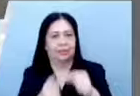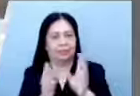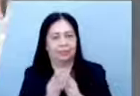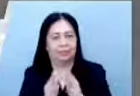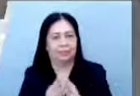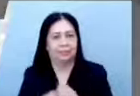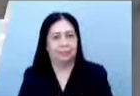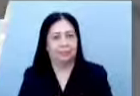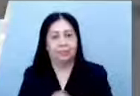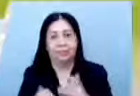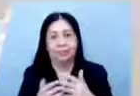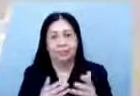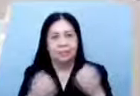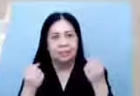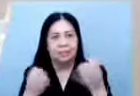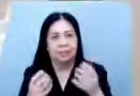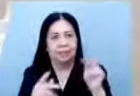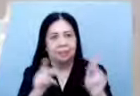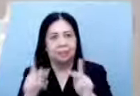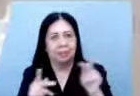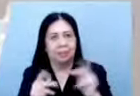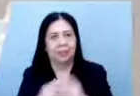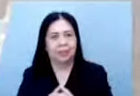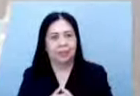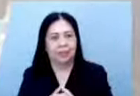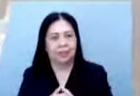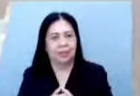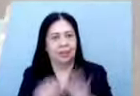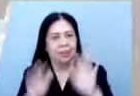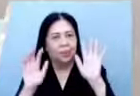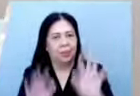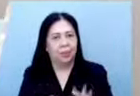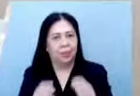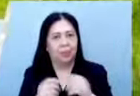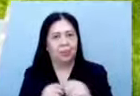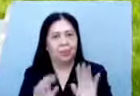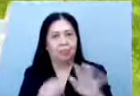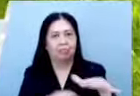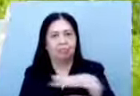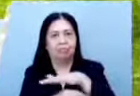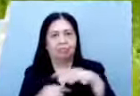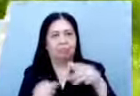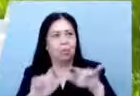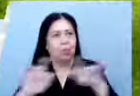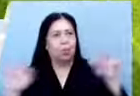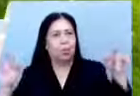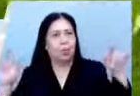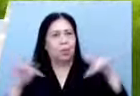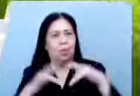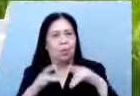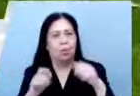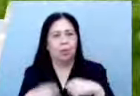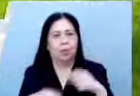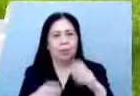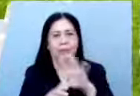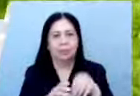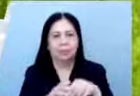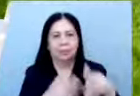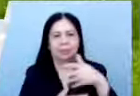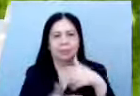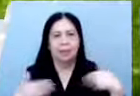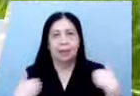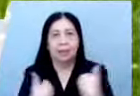ng dami ng mga tao, nakamamangha ang mga open space sa Melbourne, kung saan kahati ng mga tao ang mga hayop